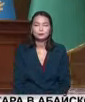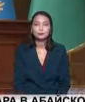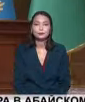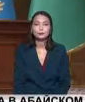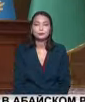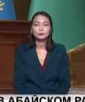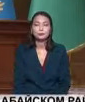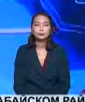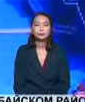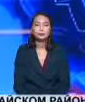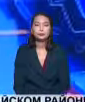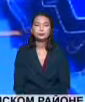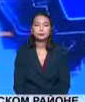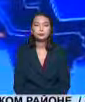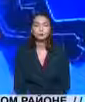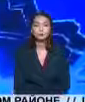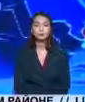Таймс.